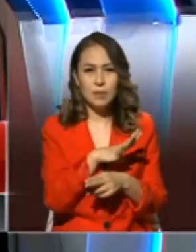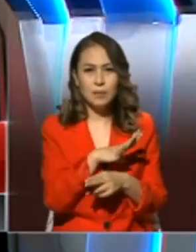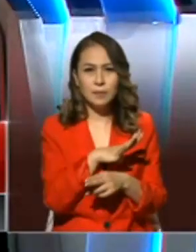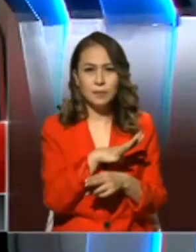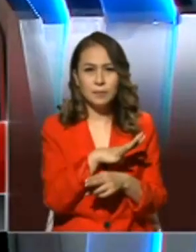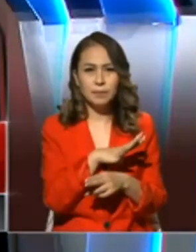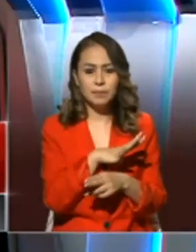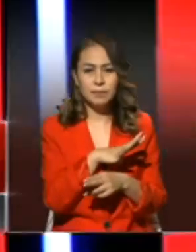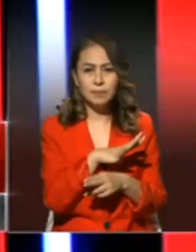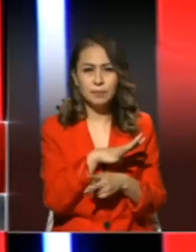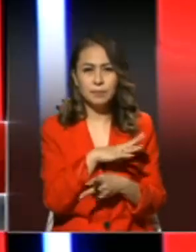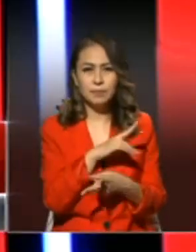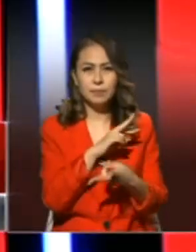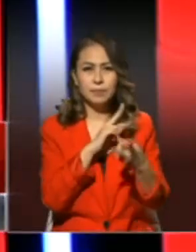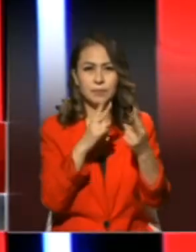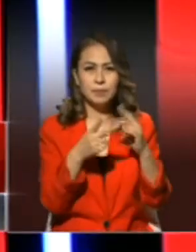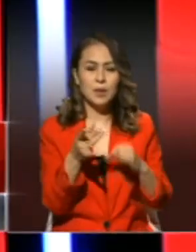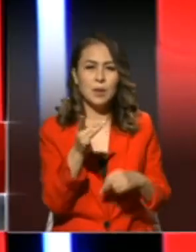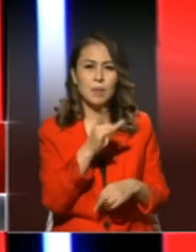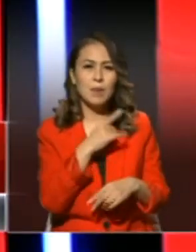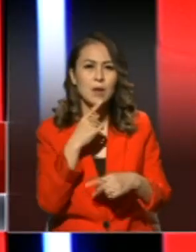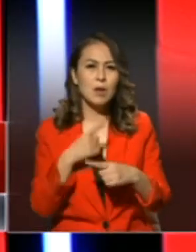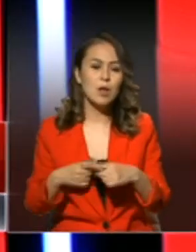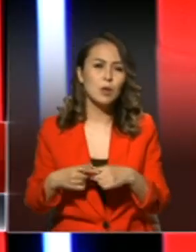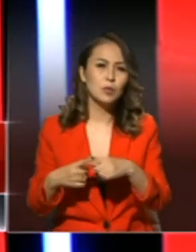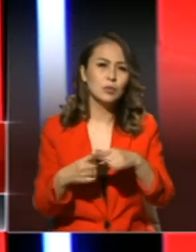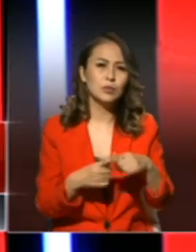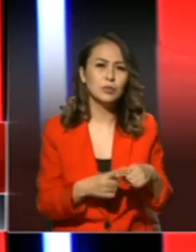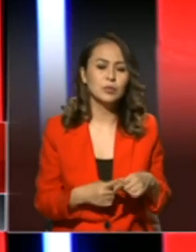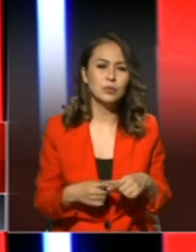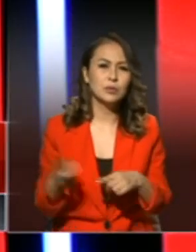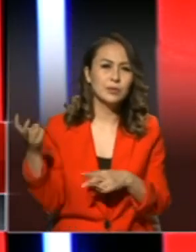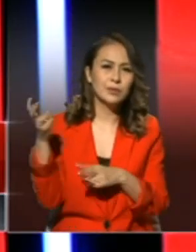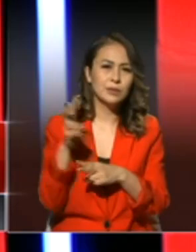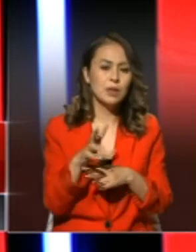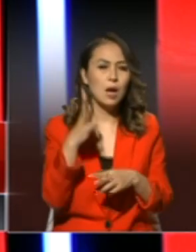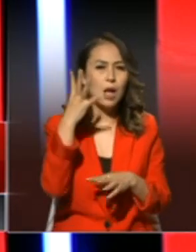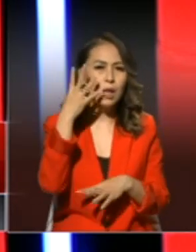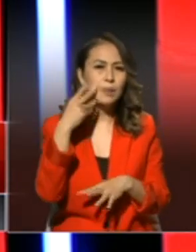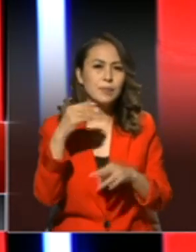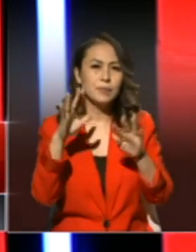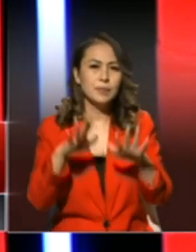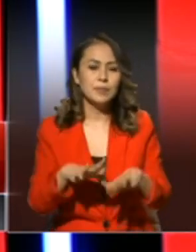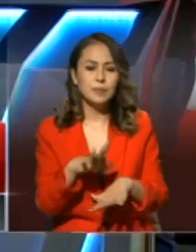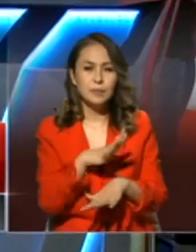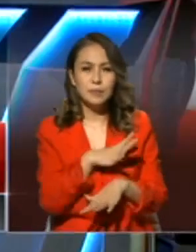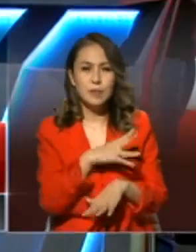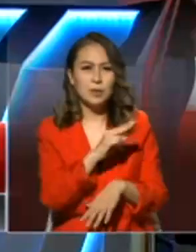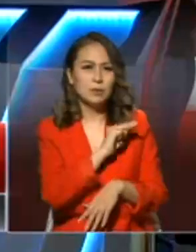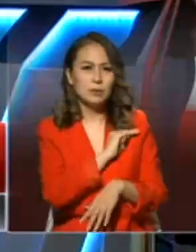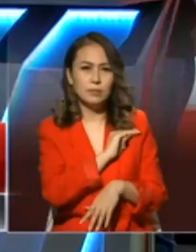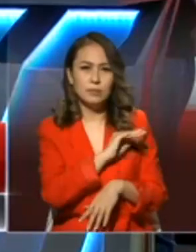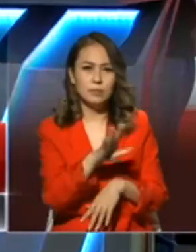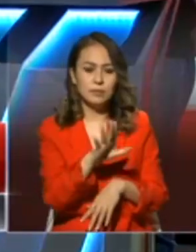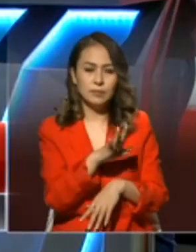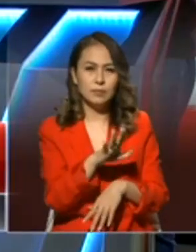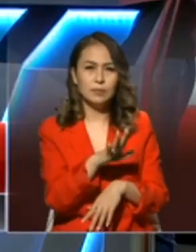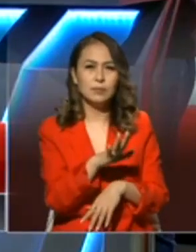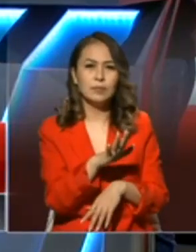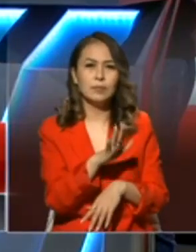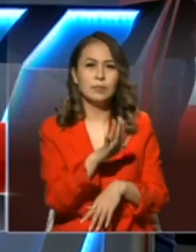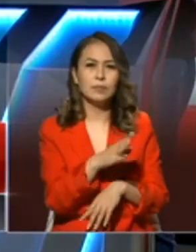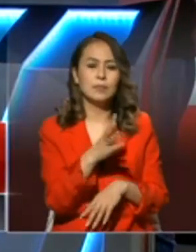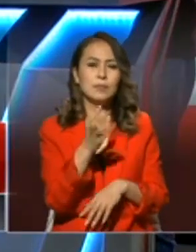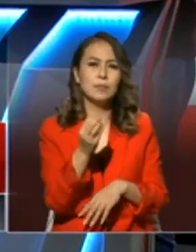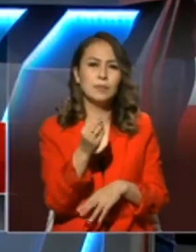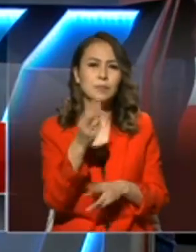ше. Беларусиядан келіп, ғалымдай келіп салып Алматыда. Сол бүйрегі істемей қалды. Одан ол тағы